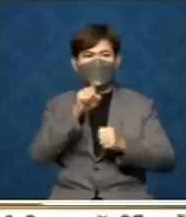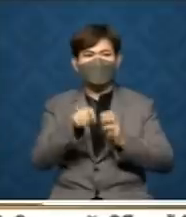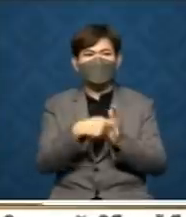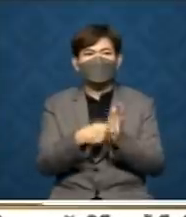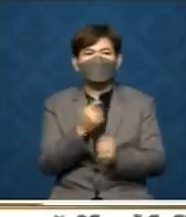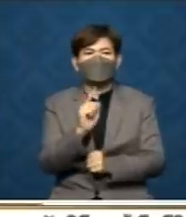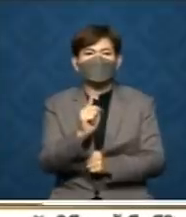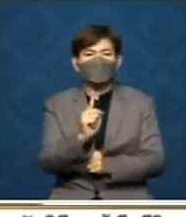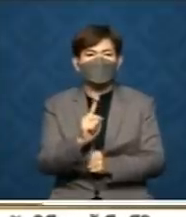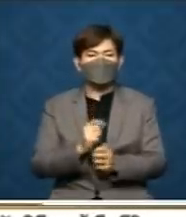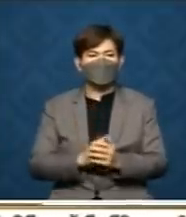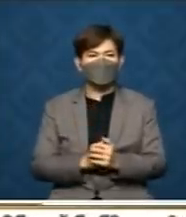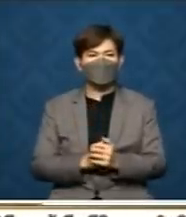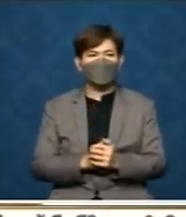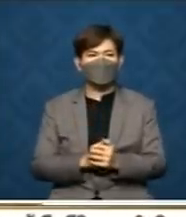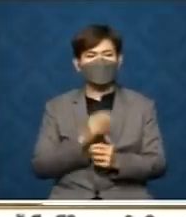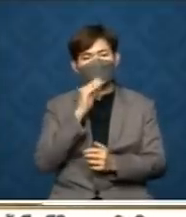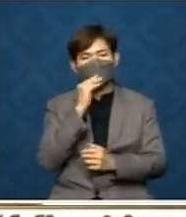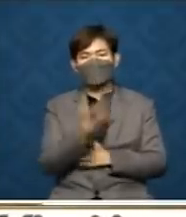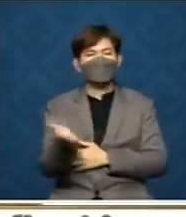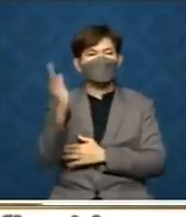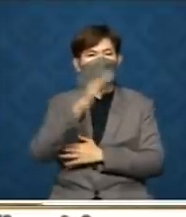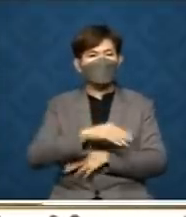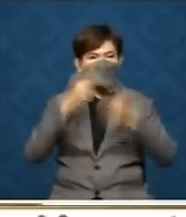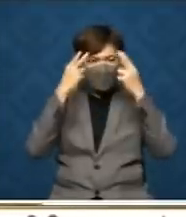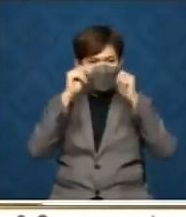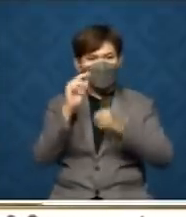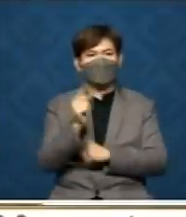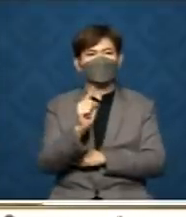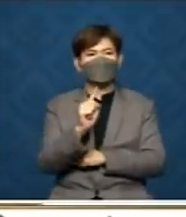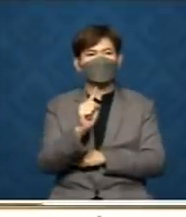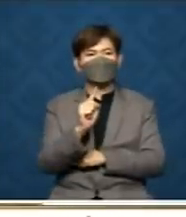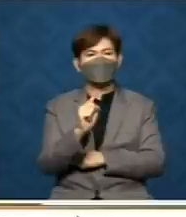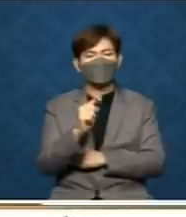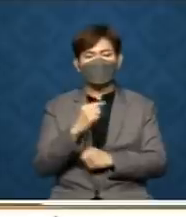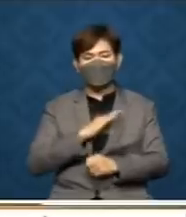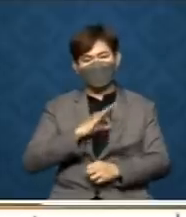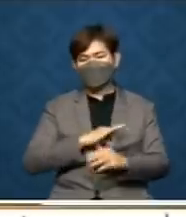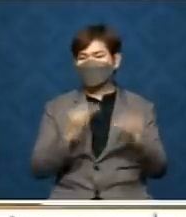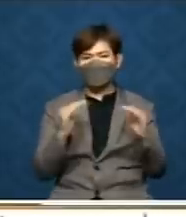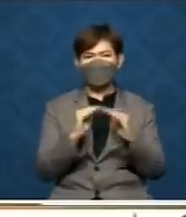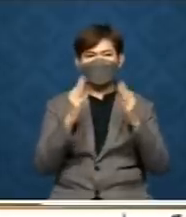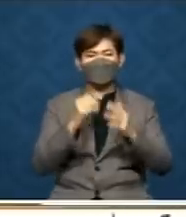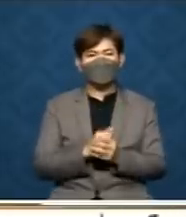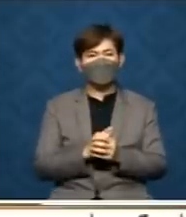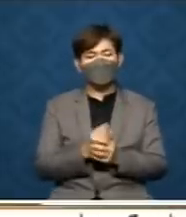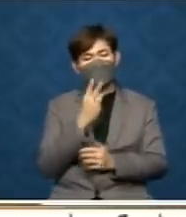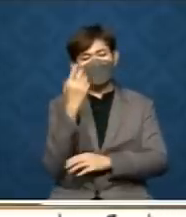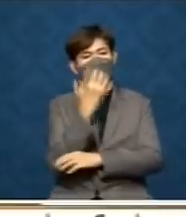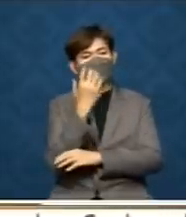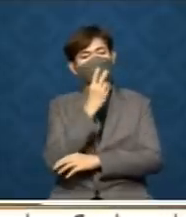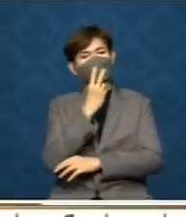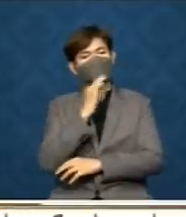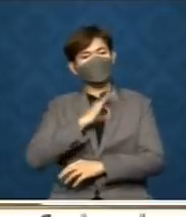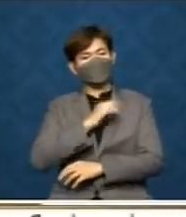ทุกข์ก็พูดกับมาทั้งวันนี้ท่านนายกก็จะดูเหมือนว่าเรามาให้ความเป็นธรรมท่านผู้ชมบางท่านก็อาจจะคิดว่าเอง